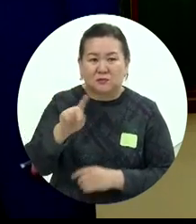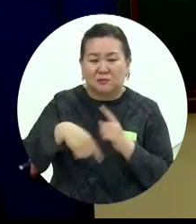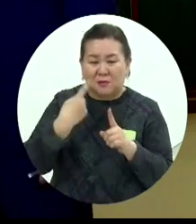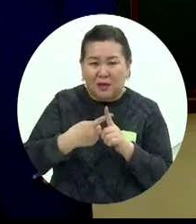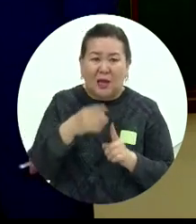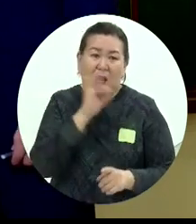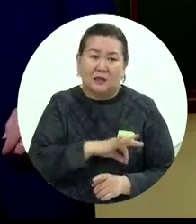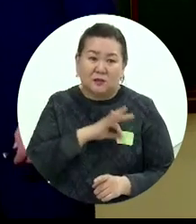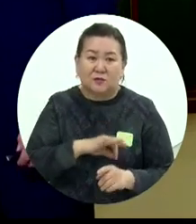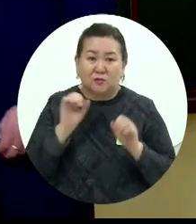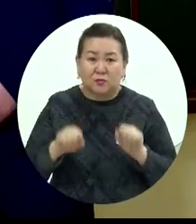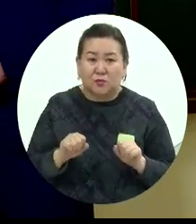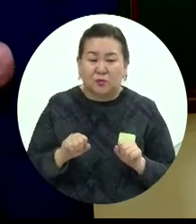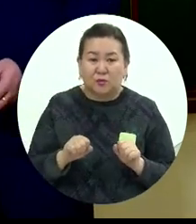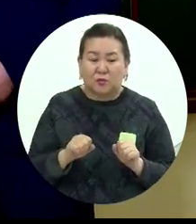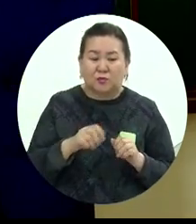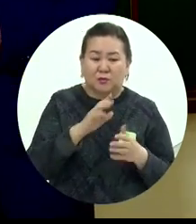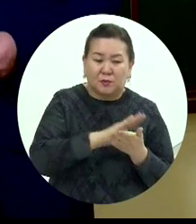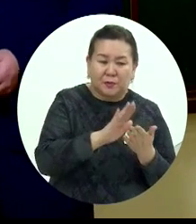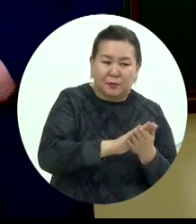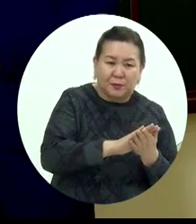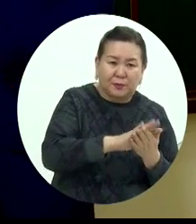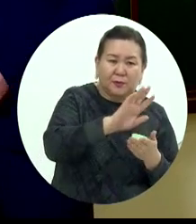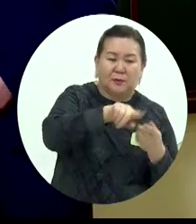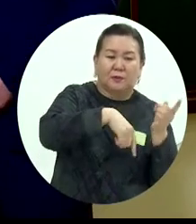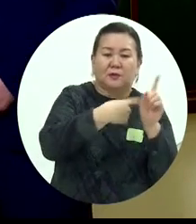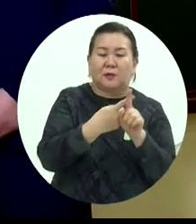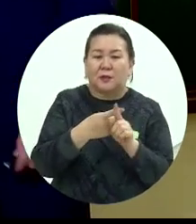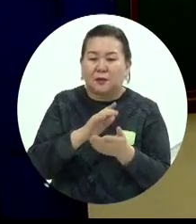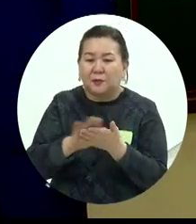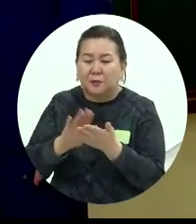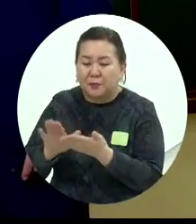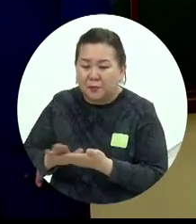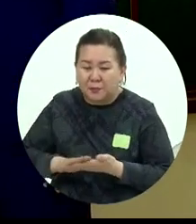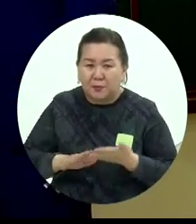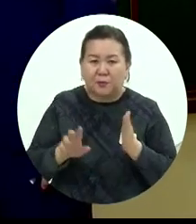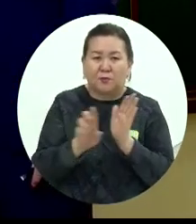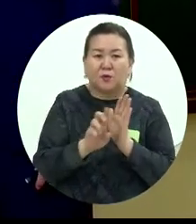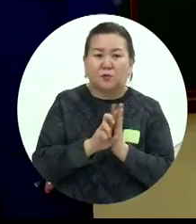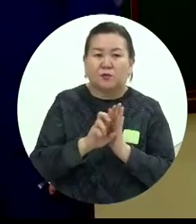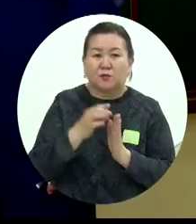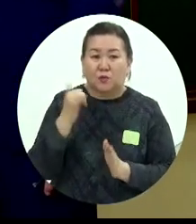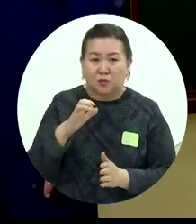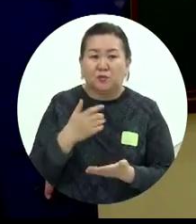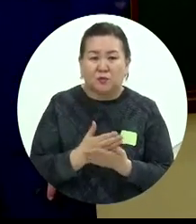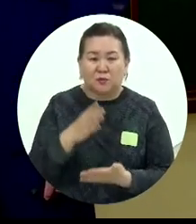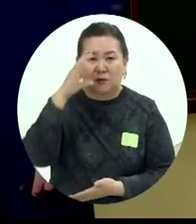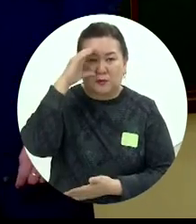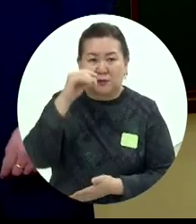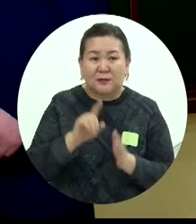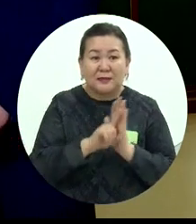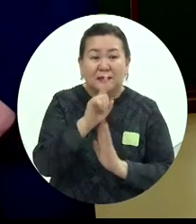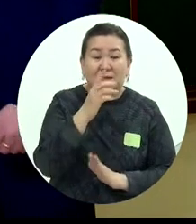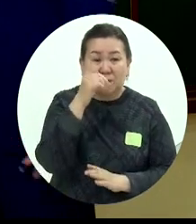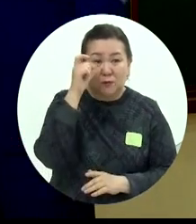дахин ашигласан өөртөө ашигласан усыг цэвэршүүлээд дахиж ашиглах боломжтой болгосон ус гэж ойлгох нь байна. За эхний зурган